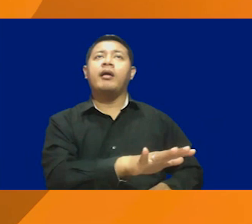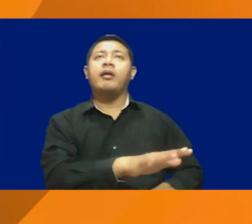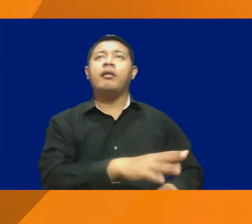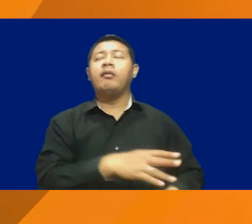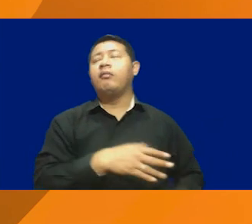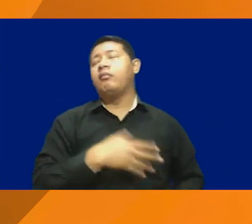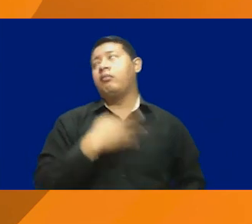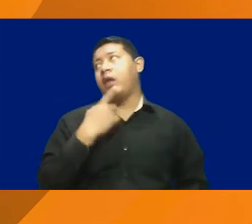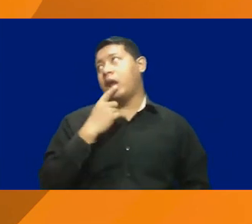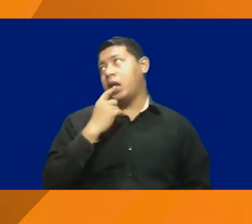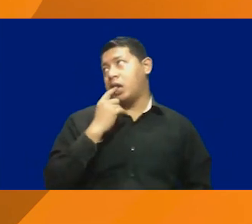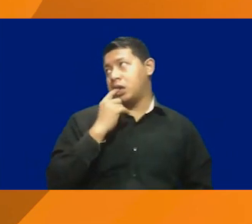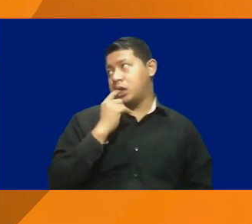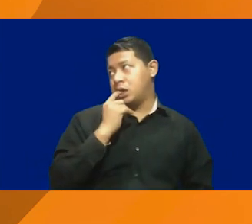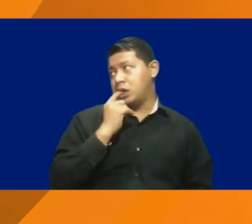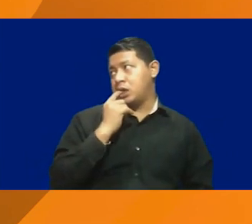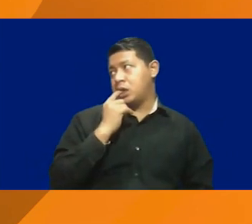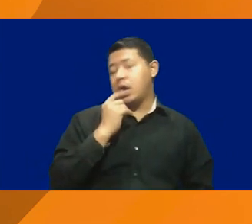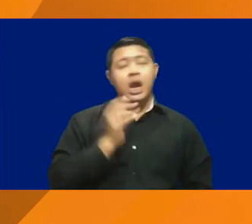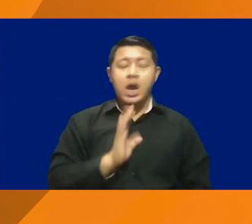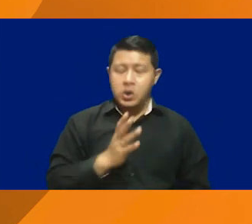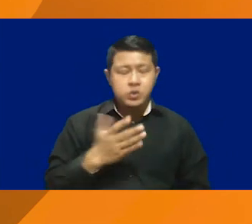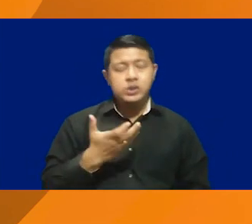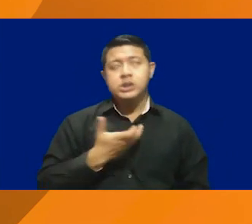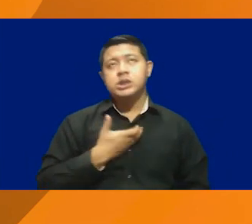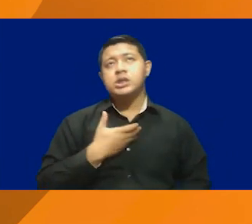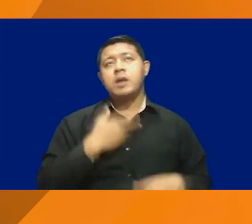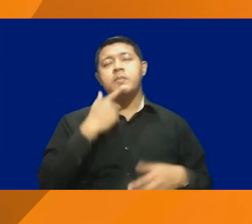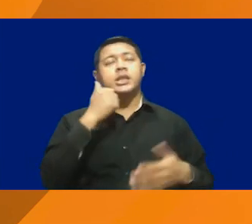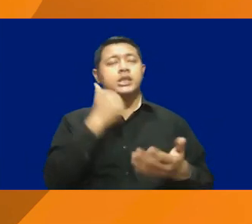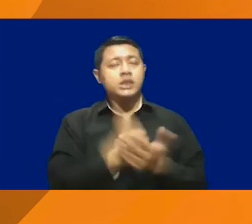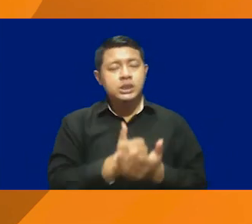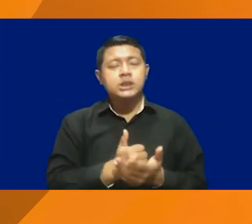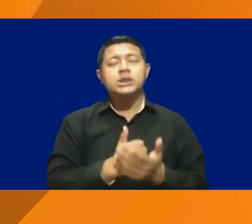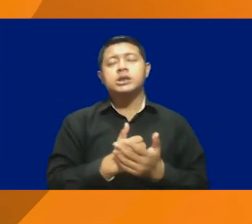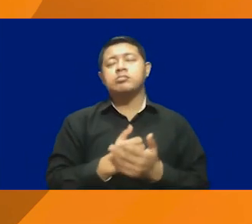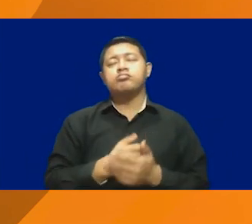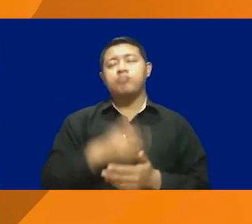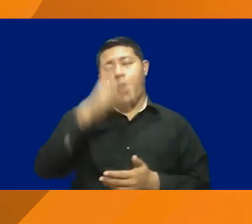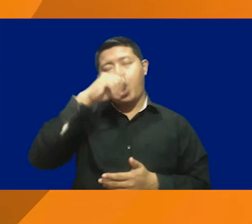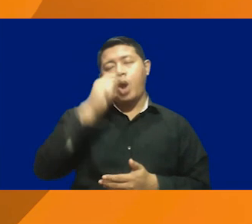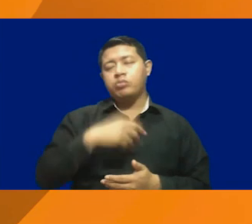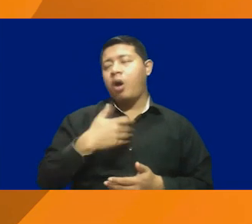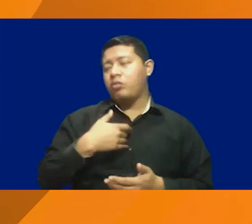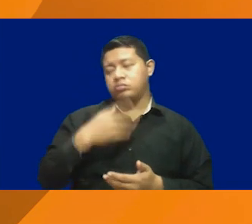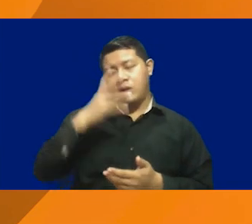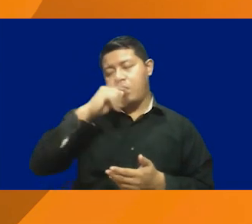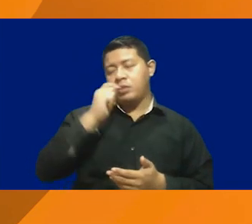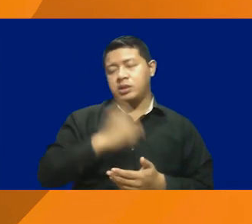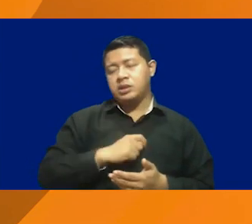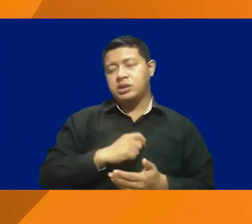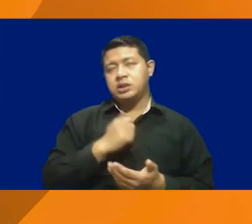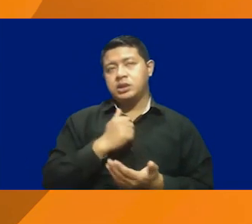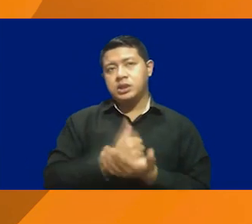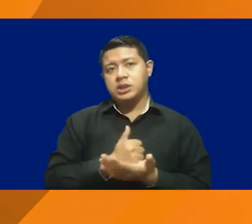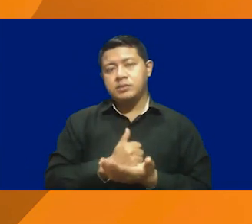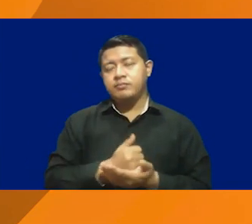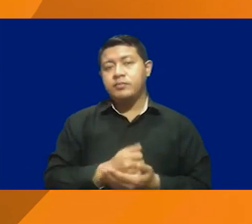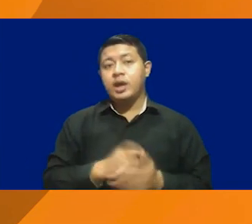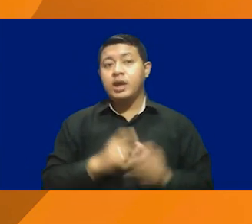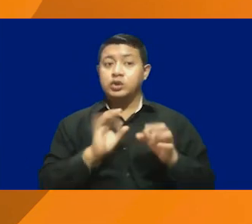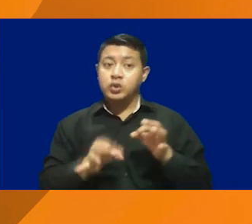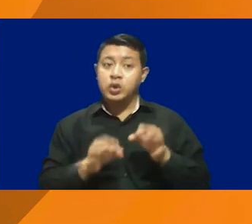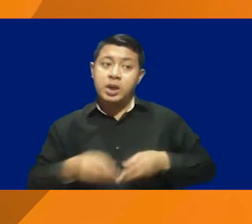akan berakibat anak itu, aku tidak bernilai di hadapan orang tuaku sendiri. Solusinya